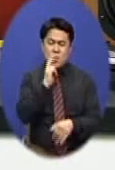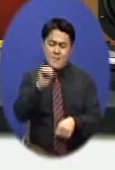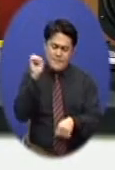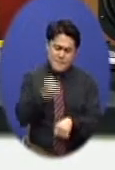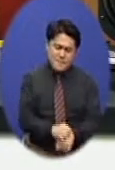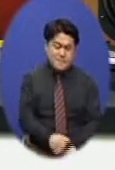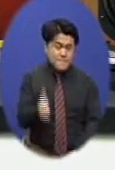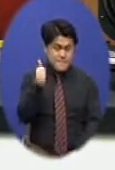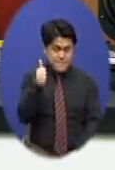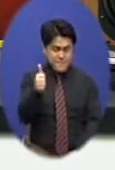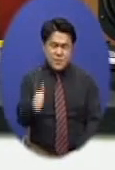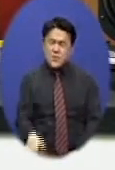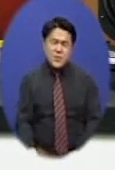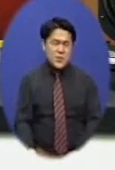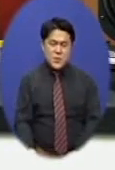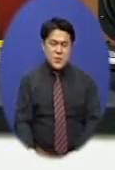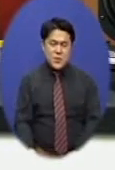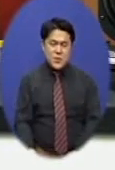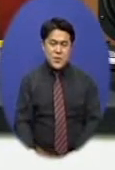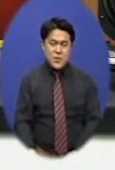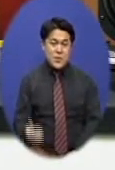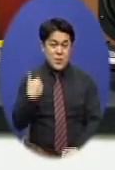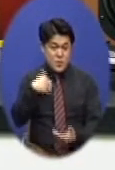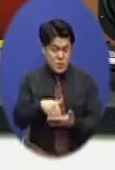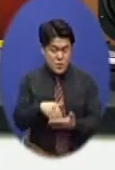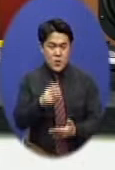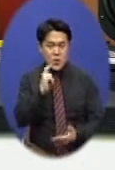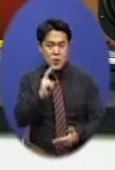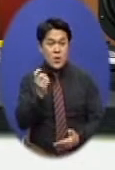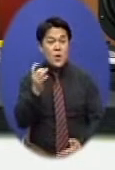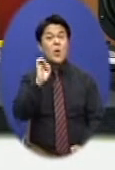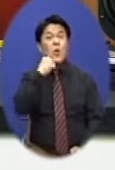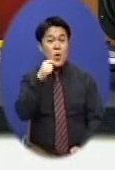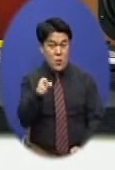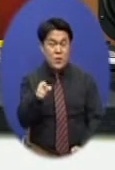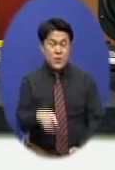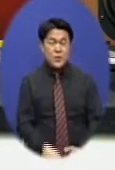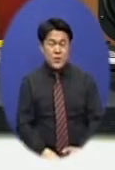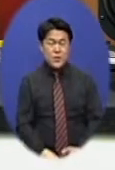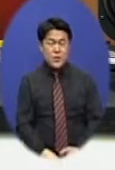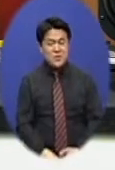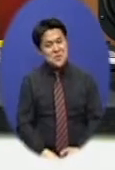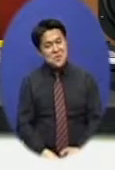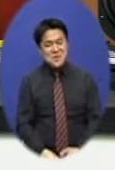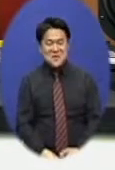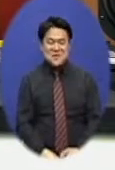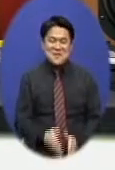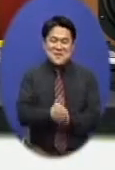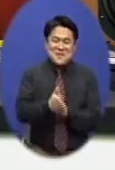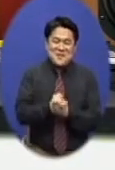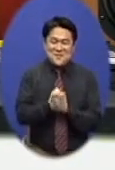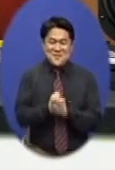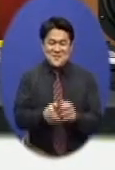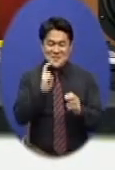잘하셨어요. 오, 진짜 잘하신다. 원점도 참 그 노래가 소화시키기가 힘들잖아요. 그러니까요. 네, 참 우리